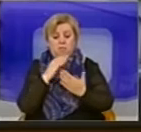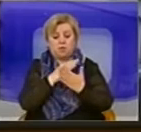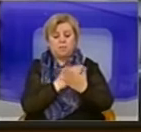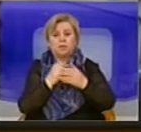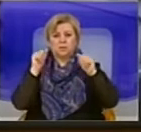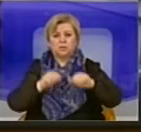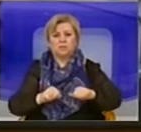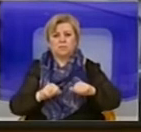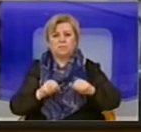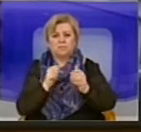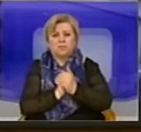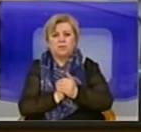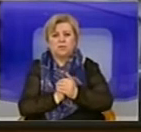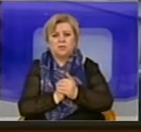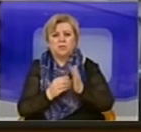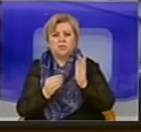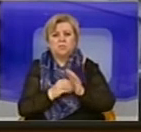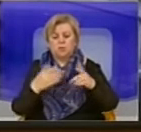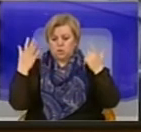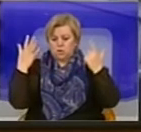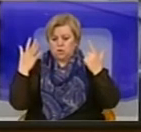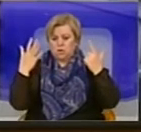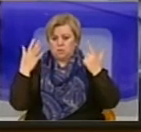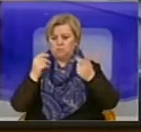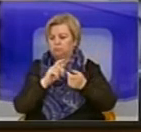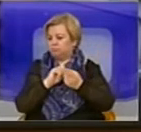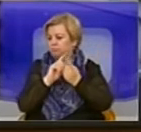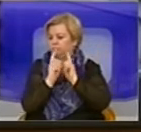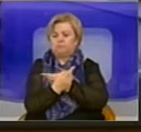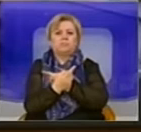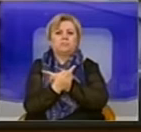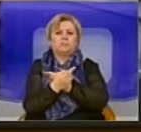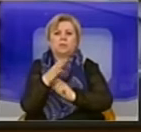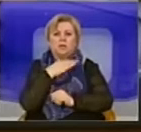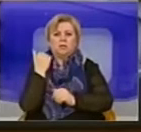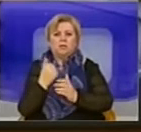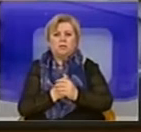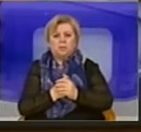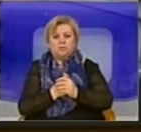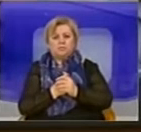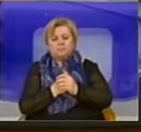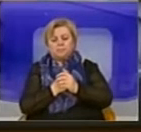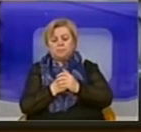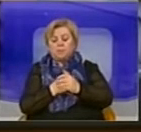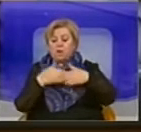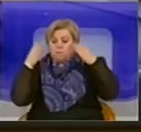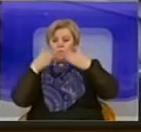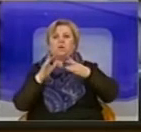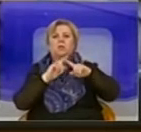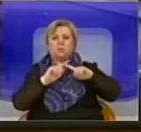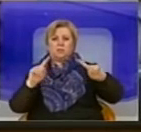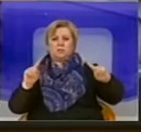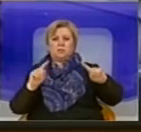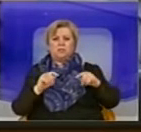qeverisës është prioriteti numër 7. Pra një dallim jashtëzakonisht i madh. Dhe përderisa në fusha të tjera